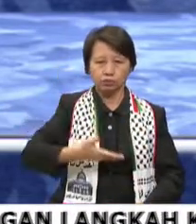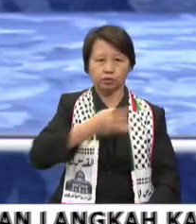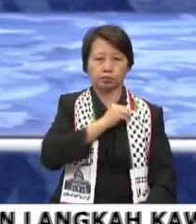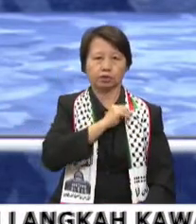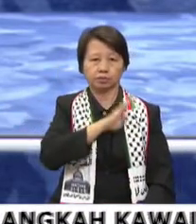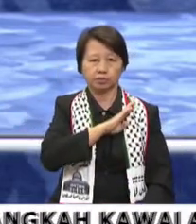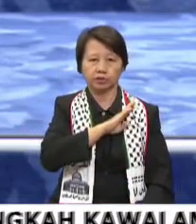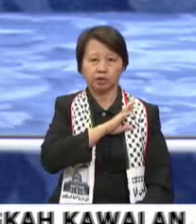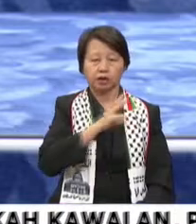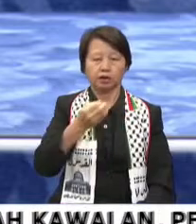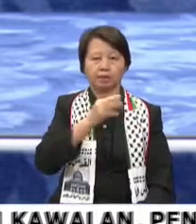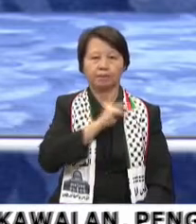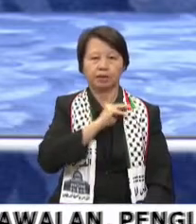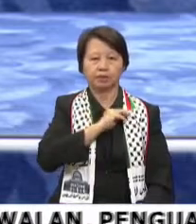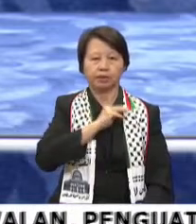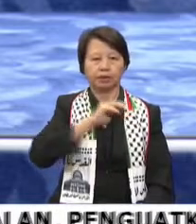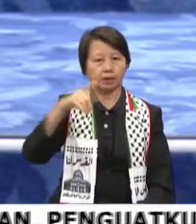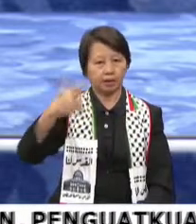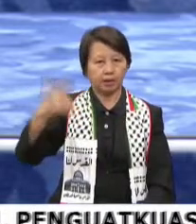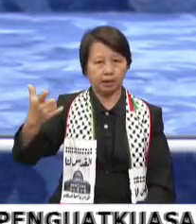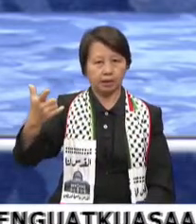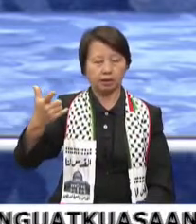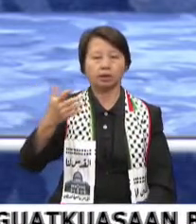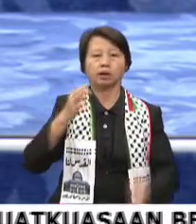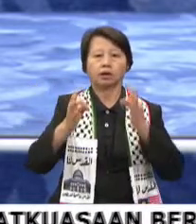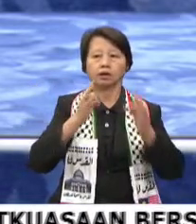menteri-menteri yang berkenaan